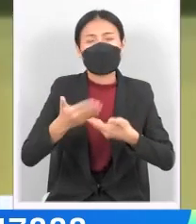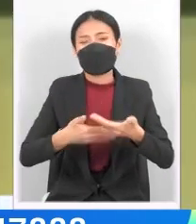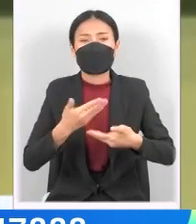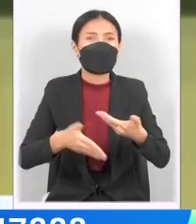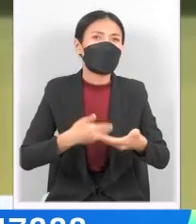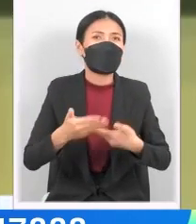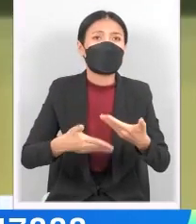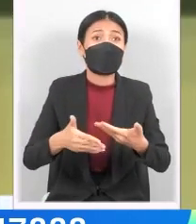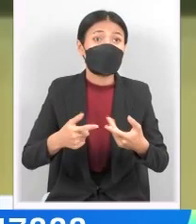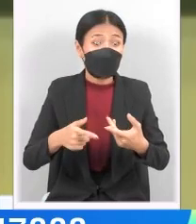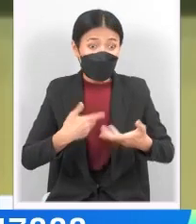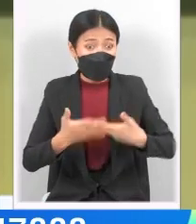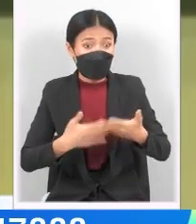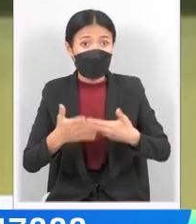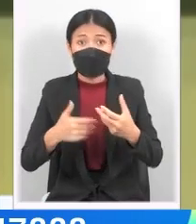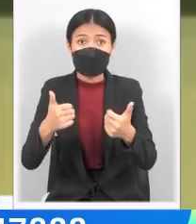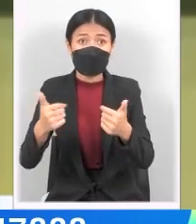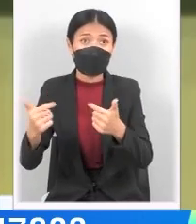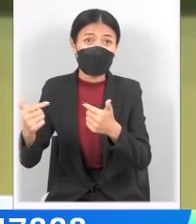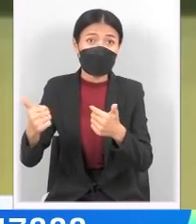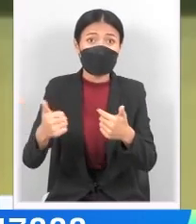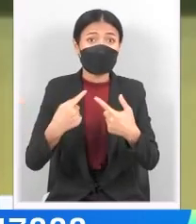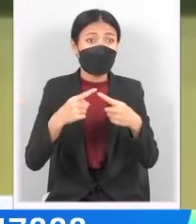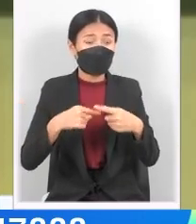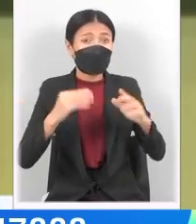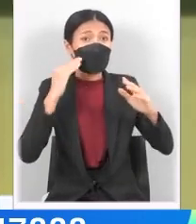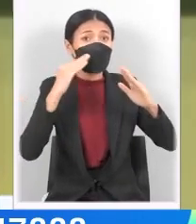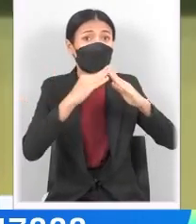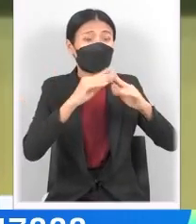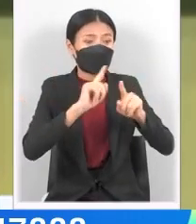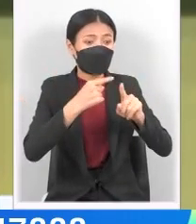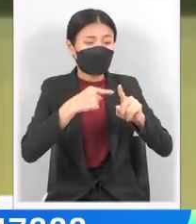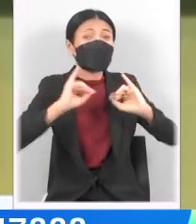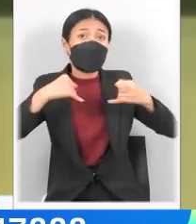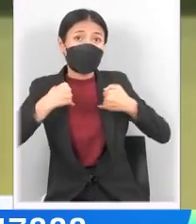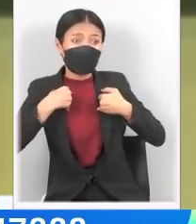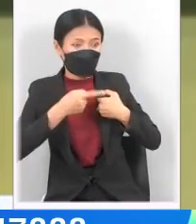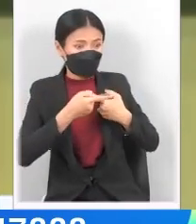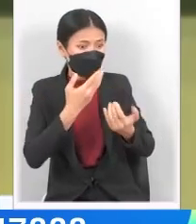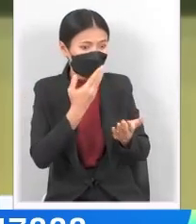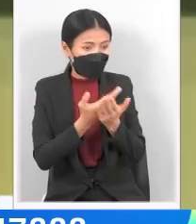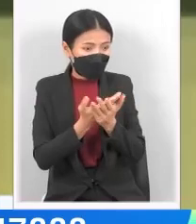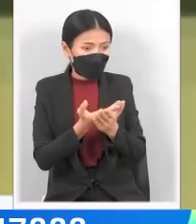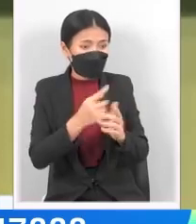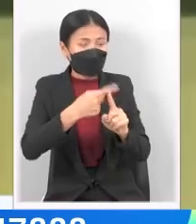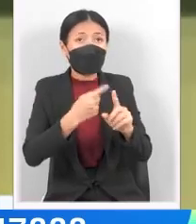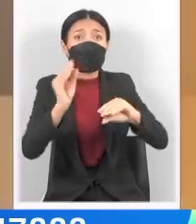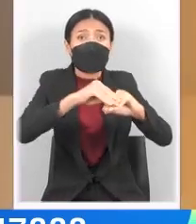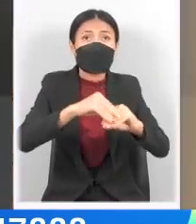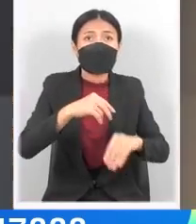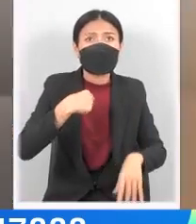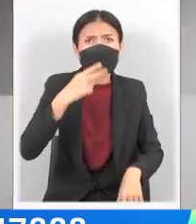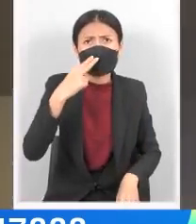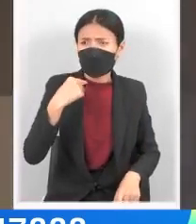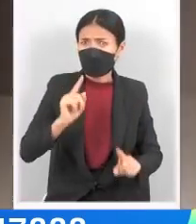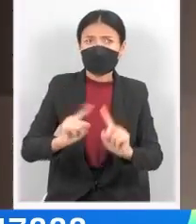ากฏว่าเจ้าของบ้านเช่าขอปรับขึ้นค่าเช่าซะงั้นทั้งที่มีสัญญาอยู่เอาคุณผู้ชมลองไปดูคลิปเหตุการณ์ก่อนดีกว่า ป้